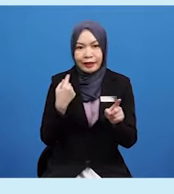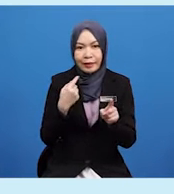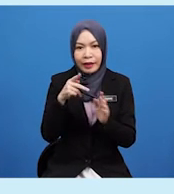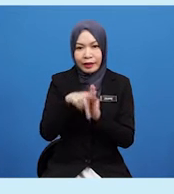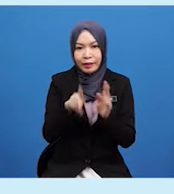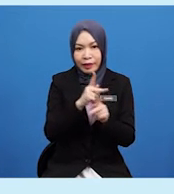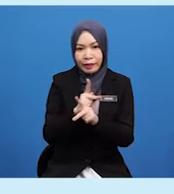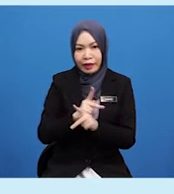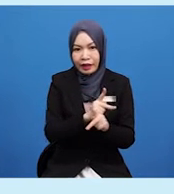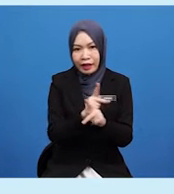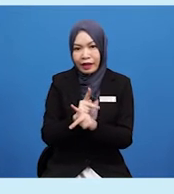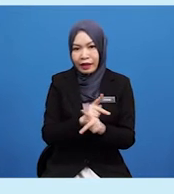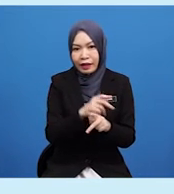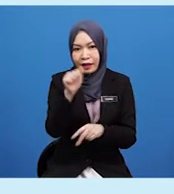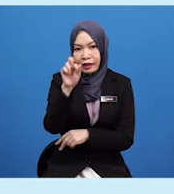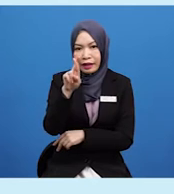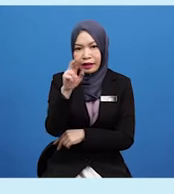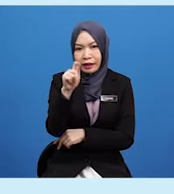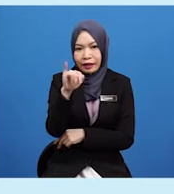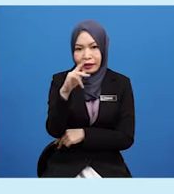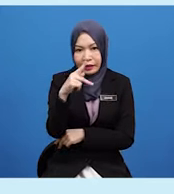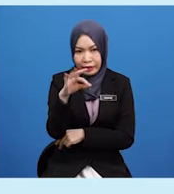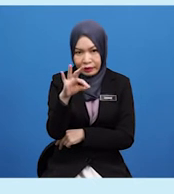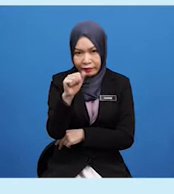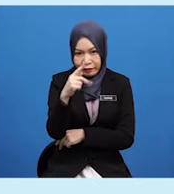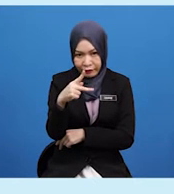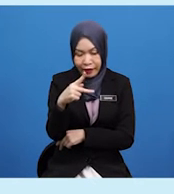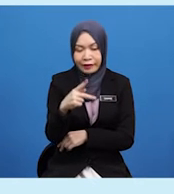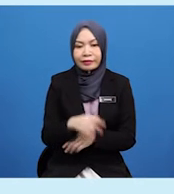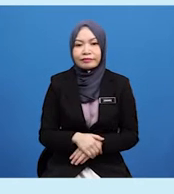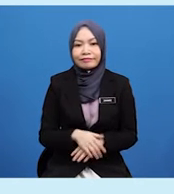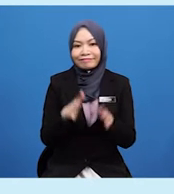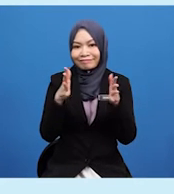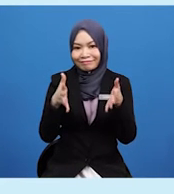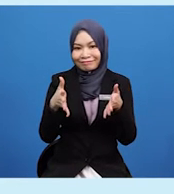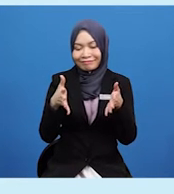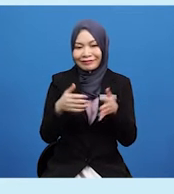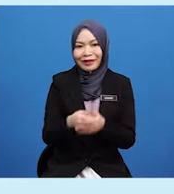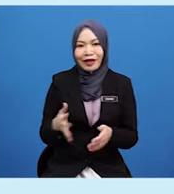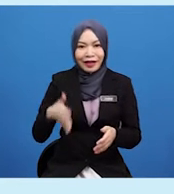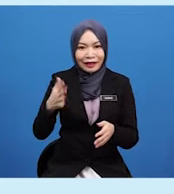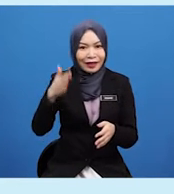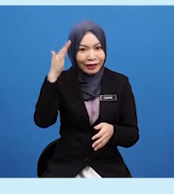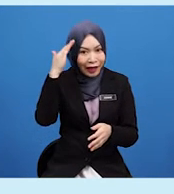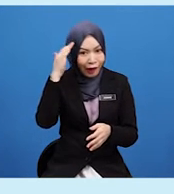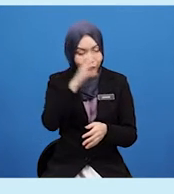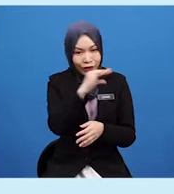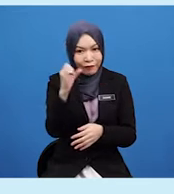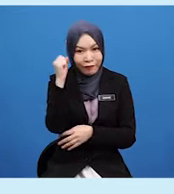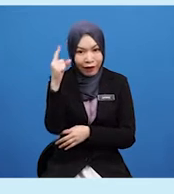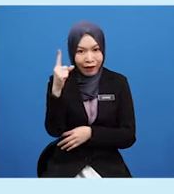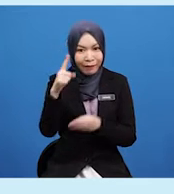dan pemulihan dan aktiva dan ekova generasi akan datang dapat mengetahui dan memahami